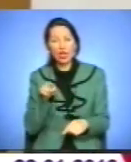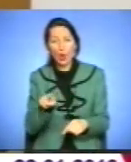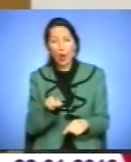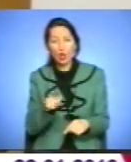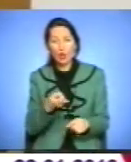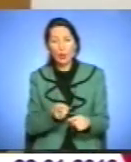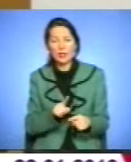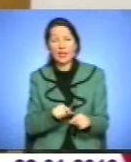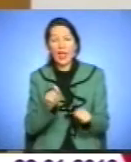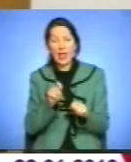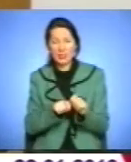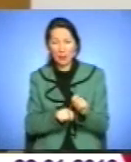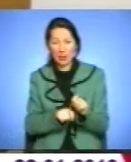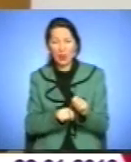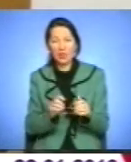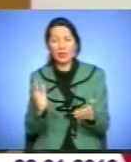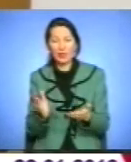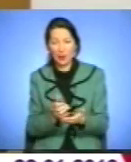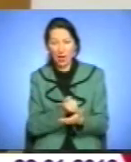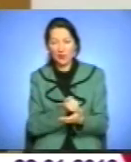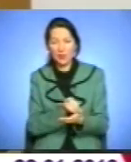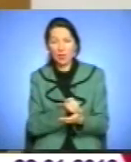цей експеримент вдався